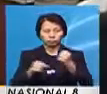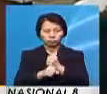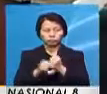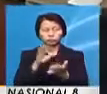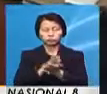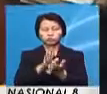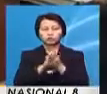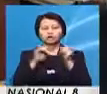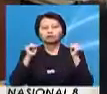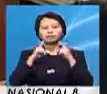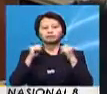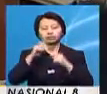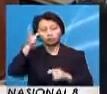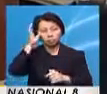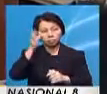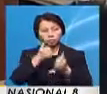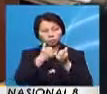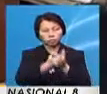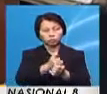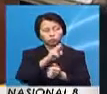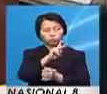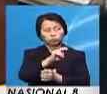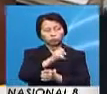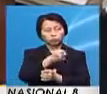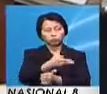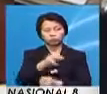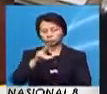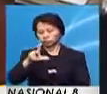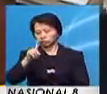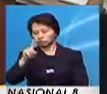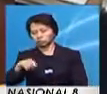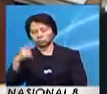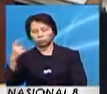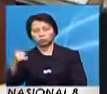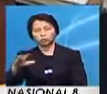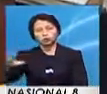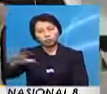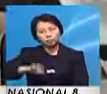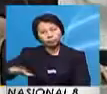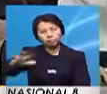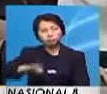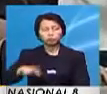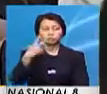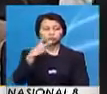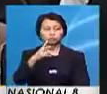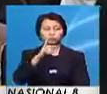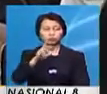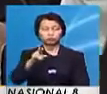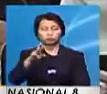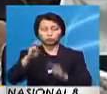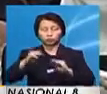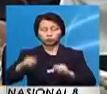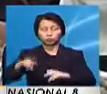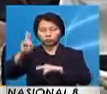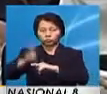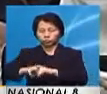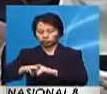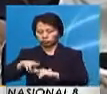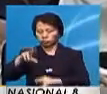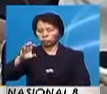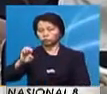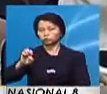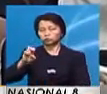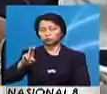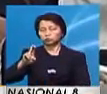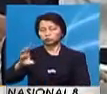persendirian China mengikut kohort pada 31 Januari lepas, secara purata seramai 12,000 murid akan menduduki peperiksaan